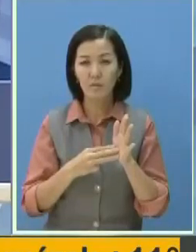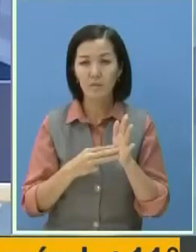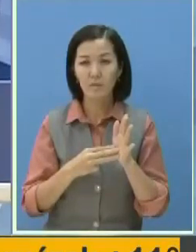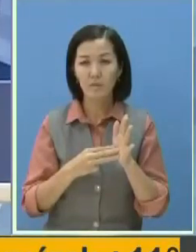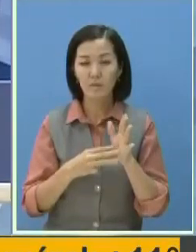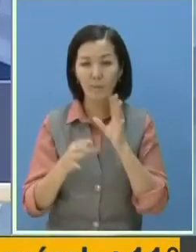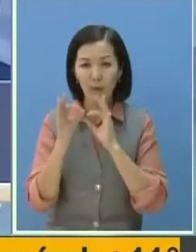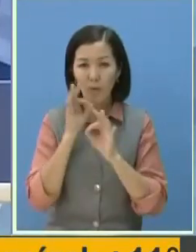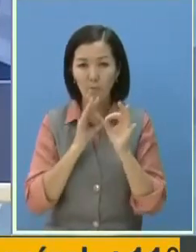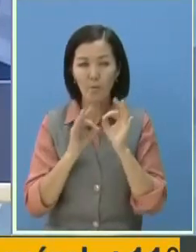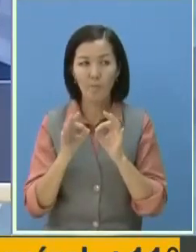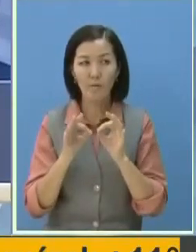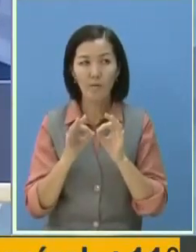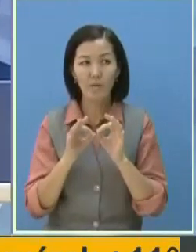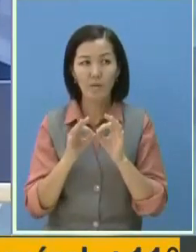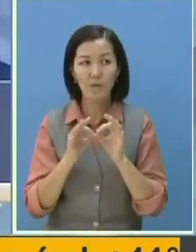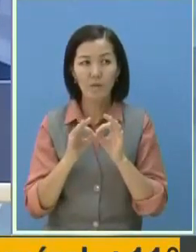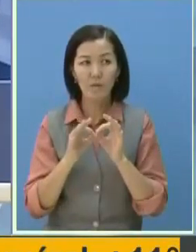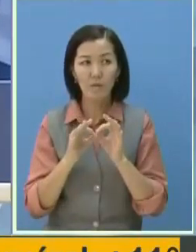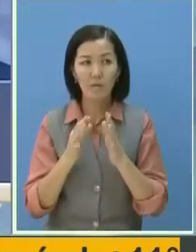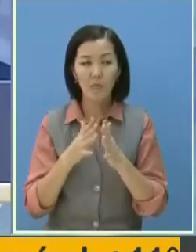прием антибиотика, он ведет за собой